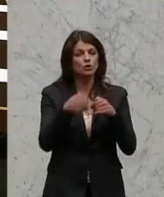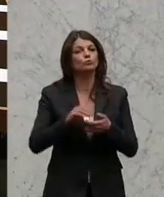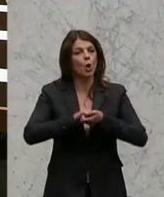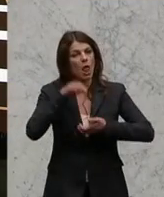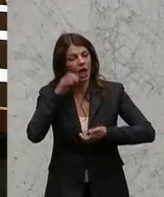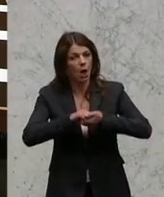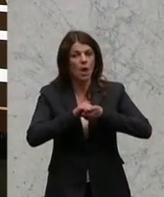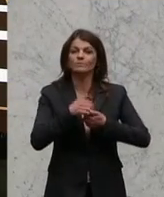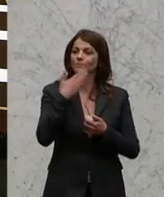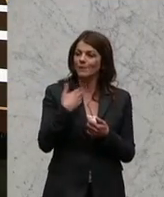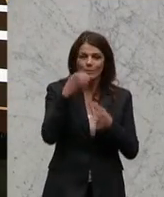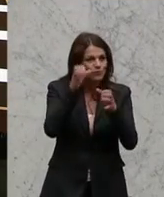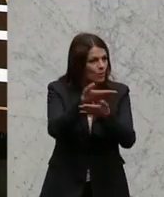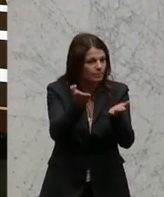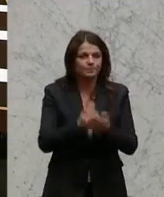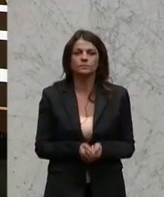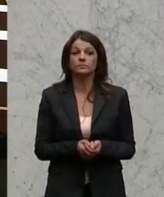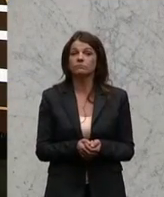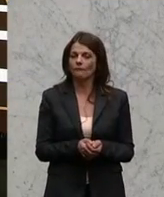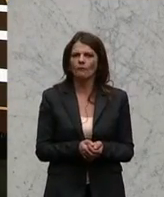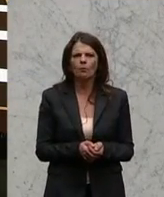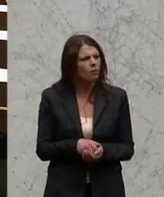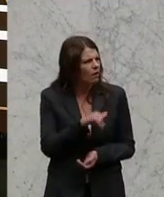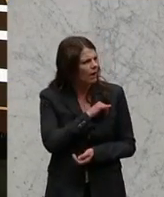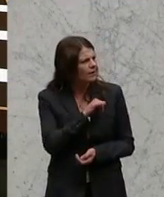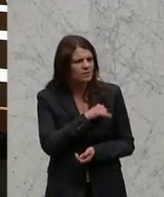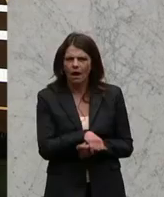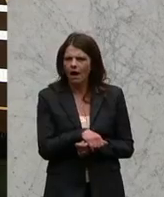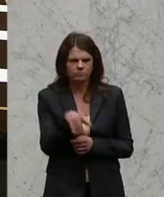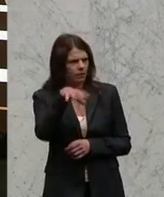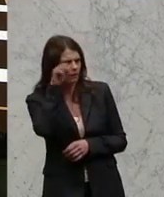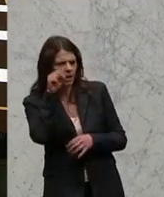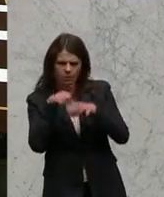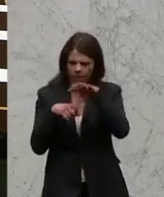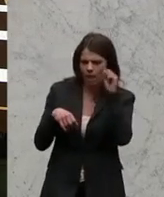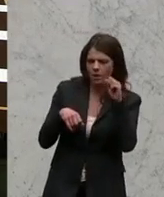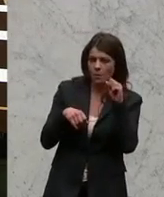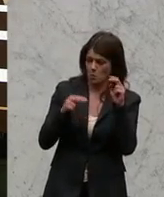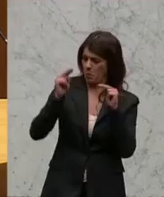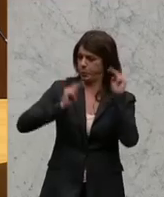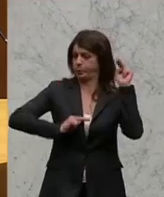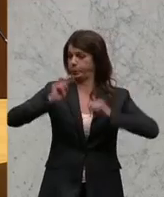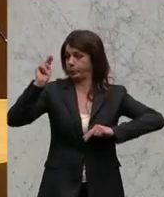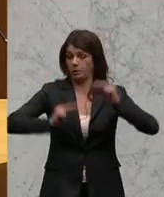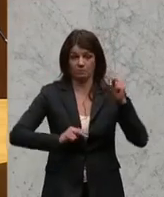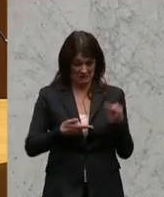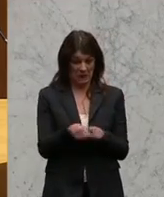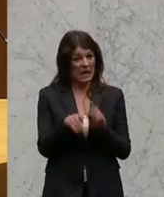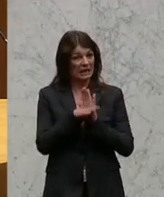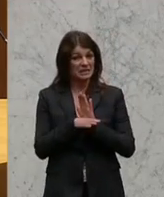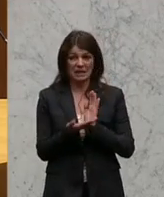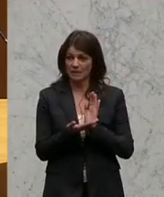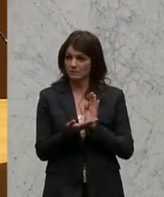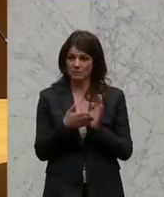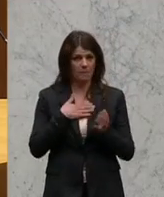Werner Kreuz, ÖVP, ist an Bord. Es ist interessant, wie unterschiedlich die Wahrnehmung zum selben Gesetz sein kann, wie mein